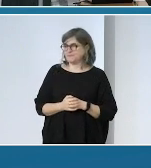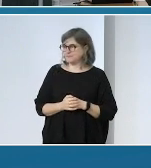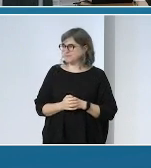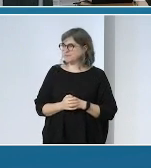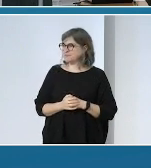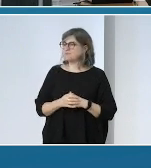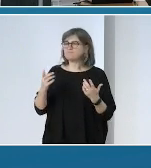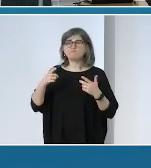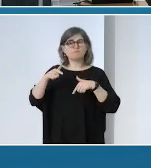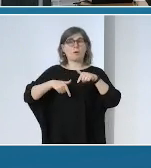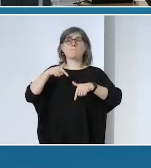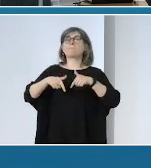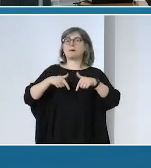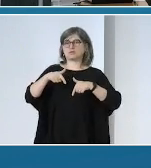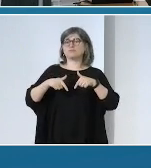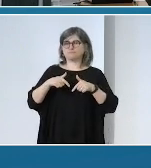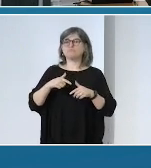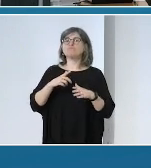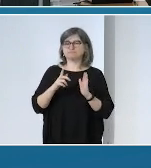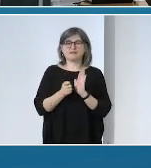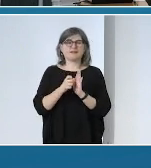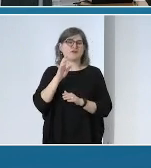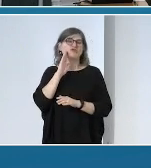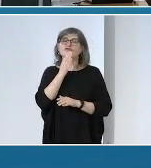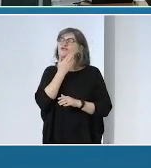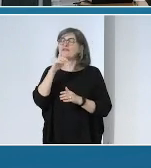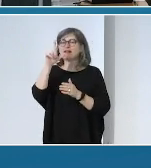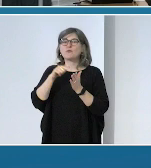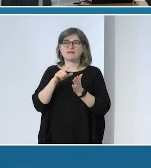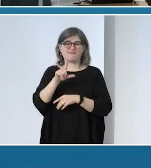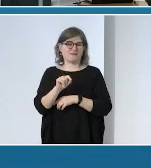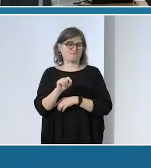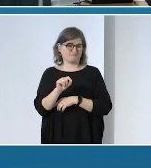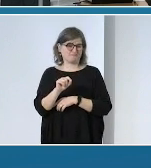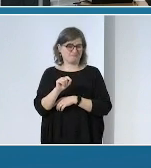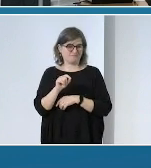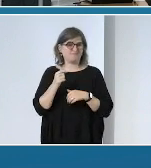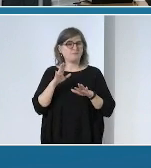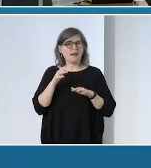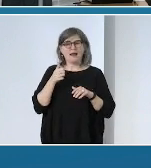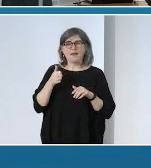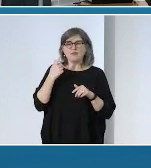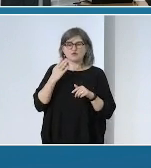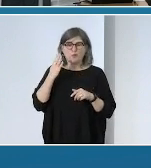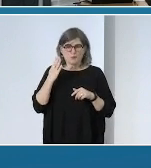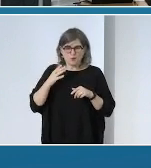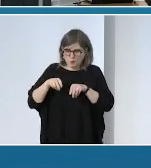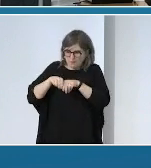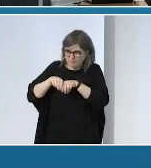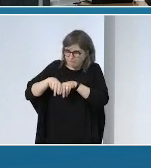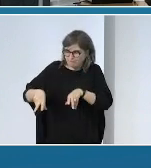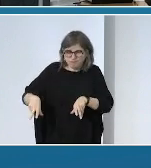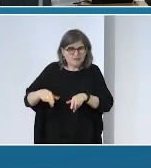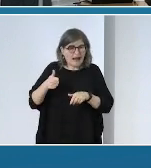La marche autonome est acquise en janvier 2020, mais Émilie, elle garde toujours ce qu'on appelle un polygone de sustentation élargi, c'est-à-dire